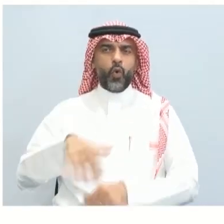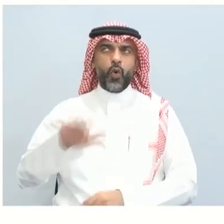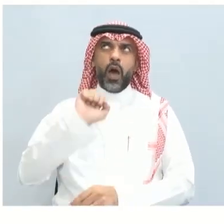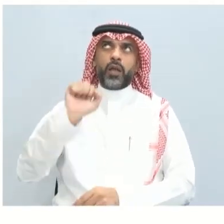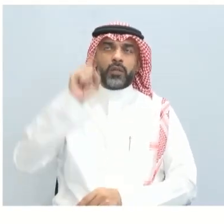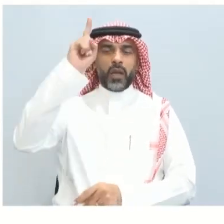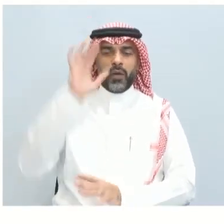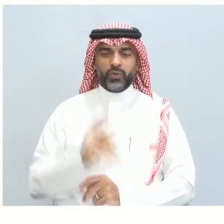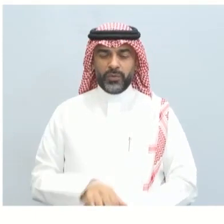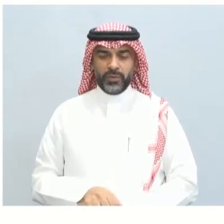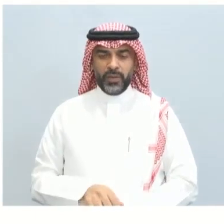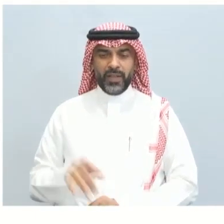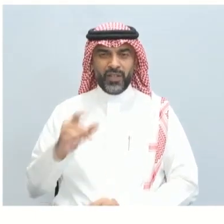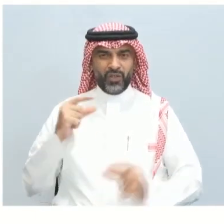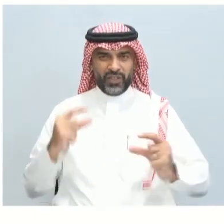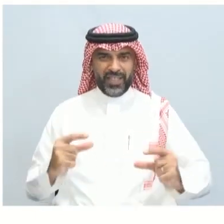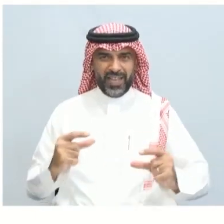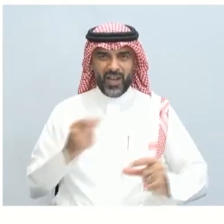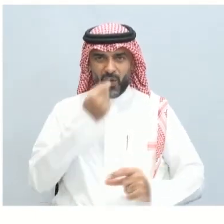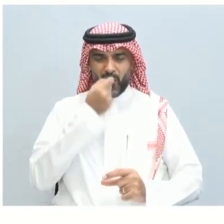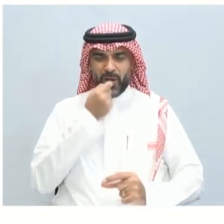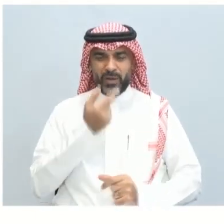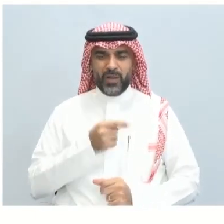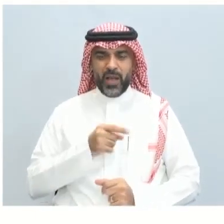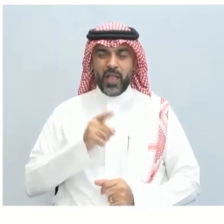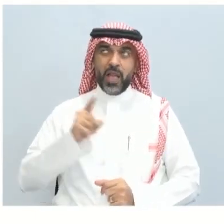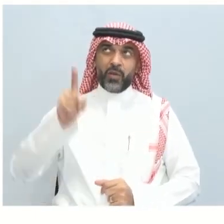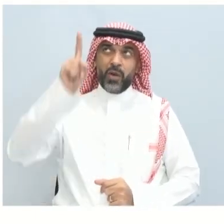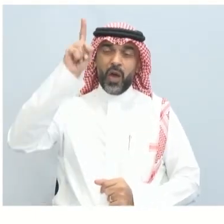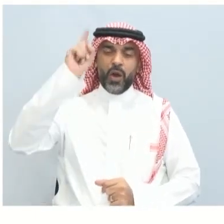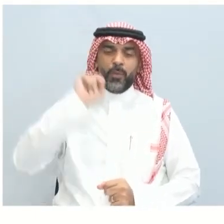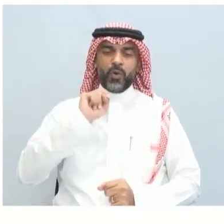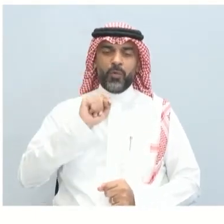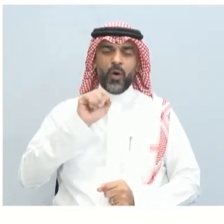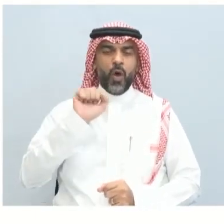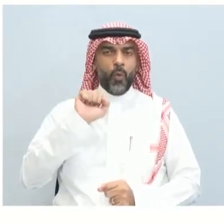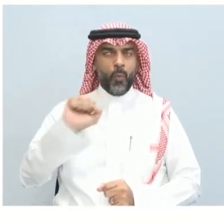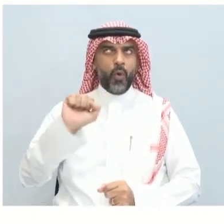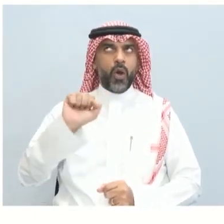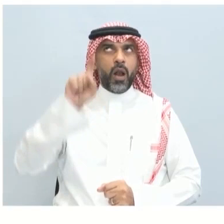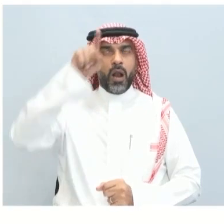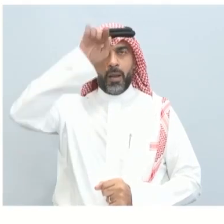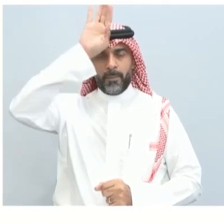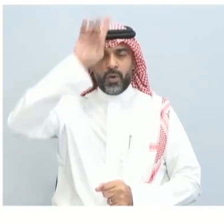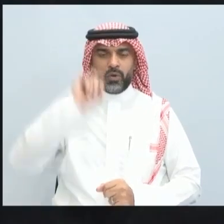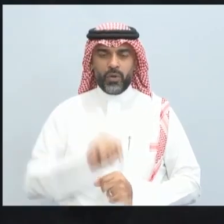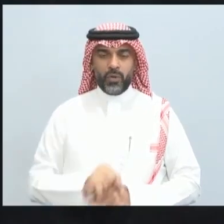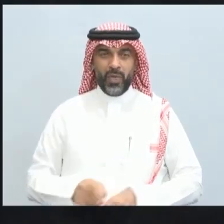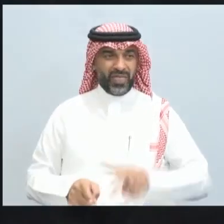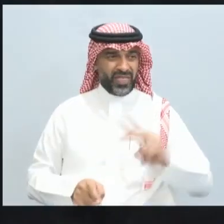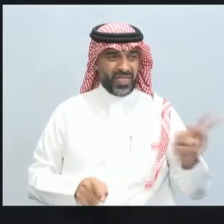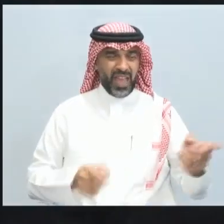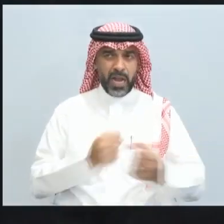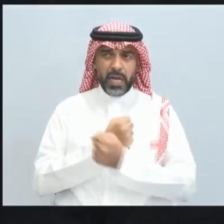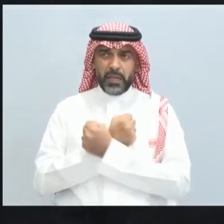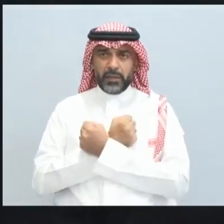ربكم له الملك والذين تدعون من دونه ما يملكون منه قطمير وهو